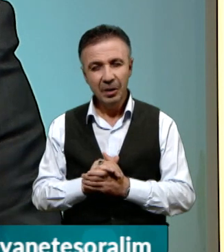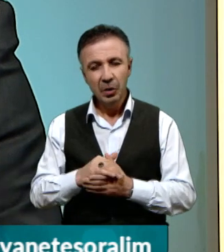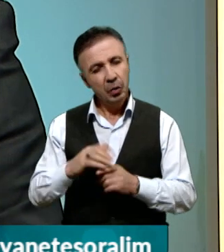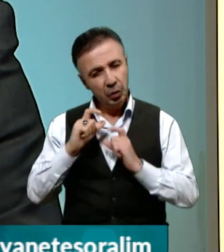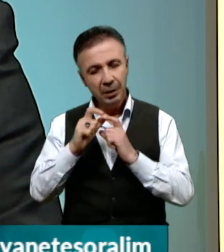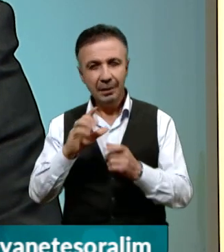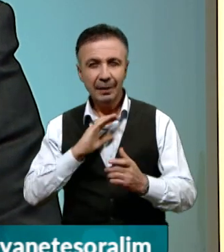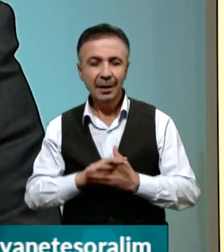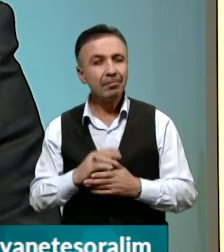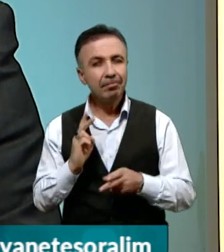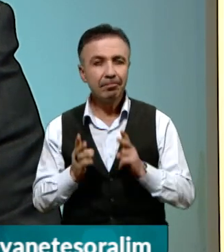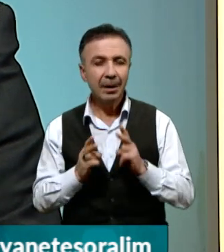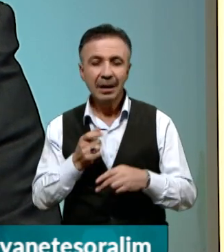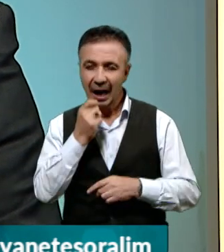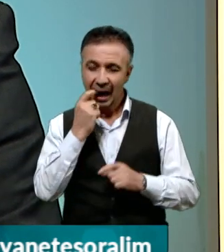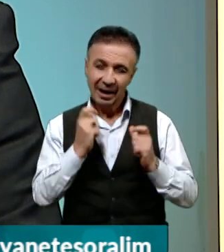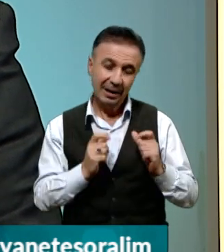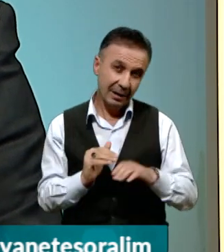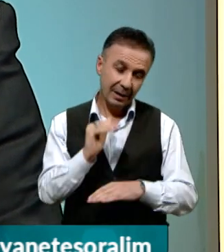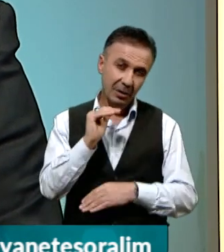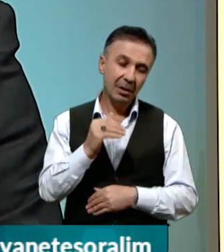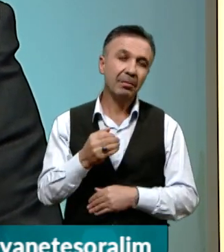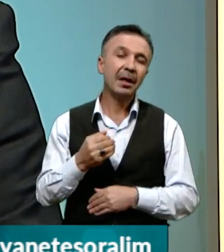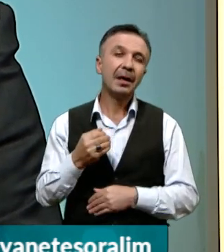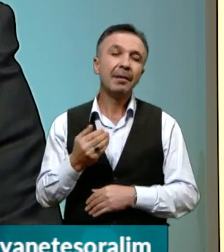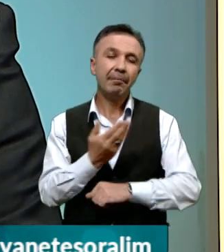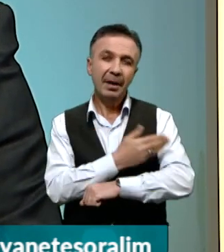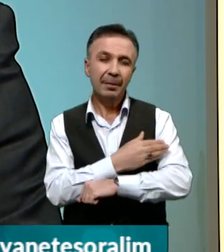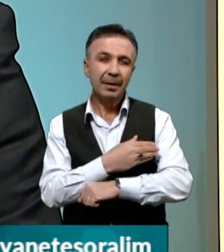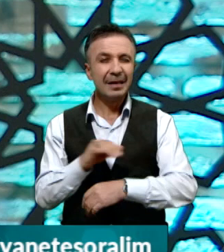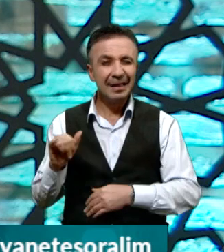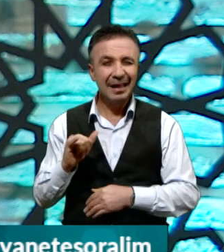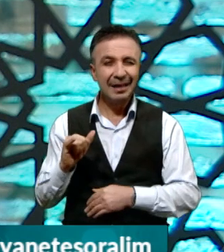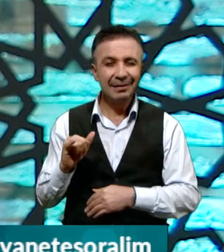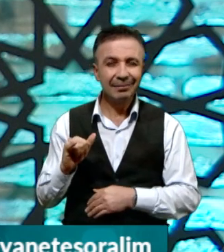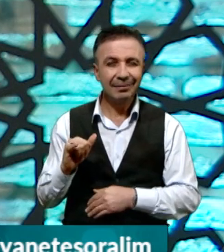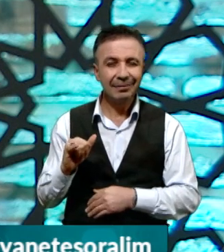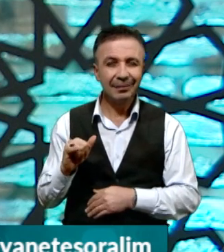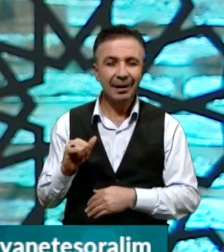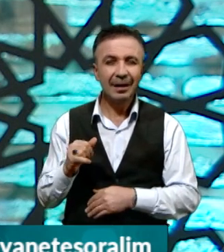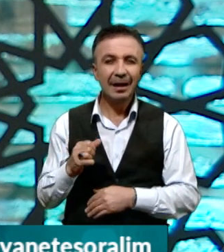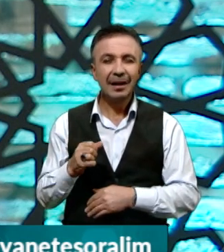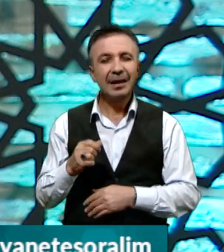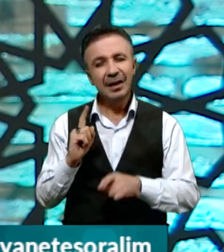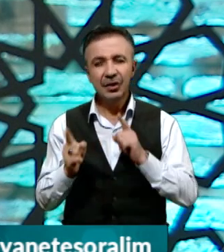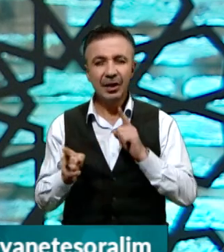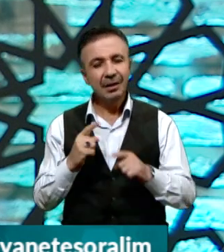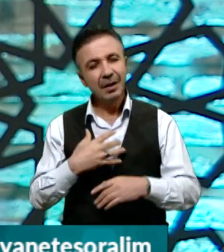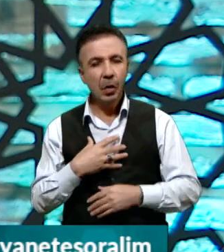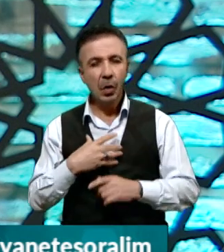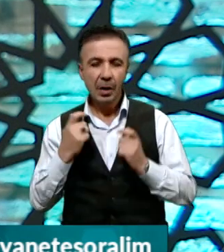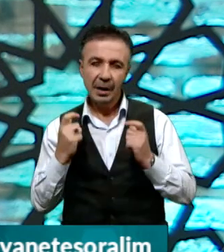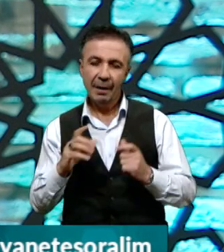Tabii bazımız mesela Ankara'da yaşıyoruz ama memleketimiz işte hemen yakın çevrede Çankırı'mız var, Konya'mız var.